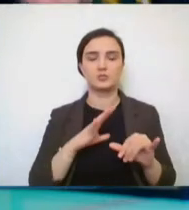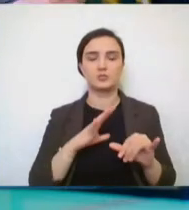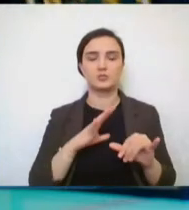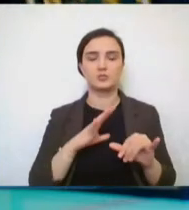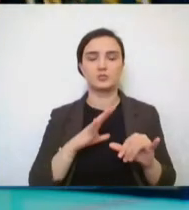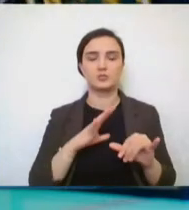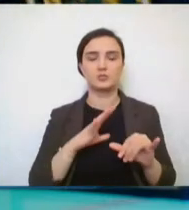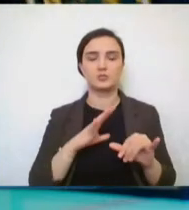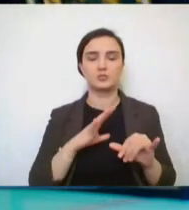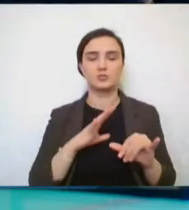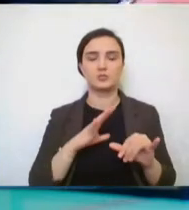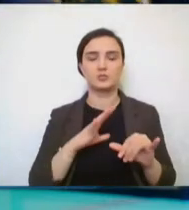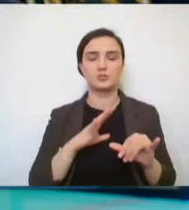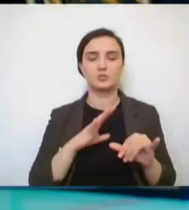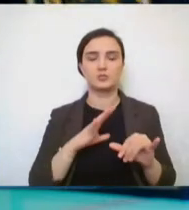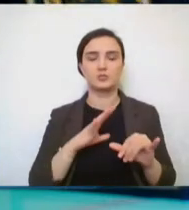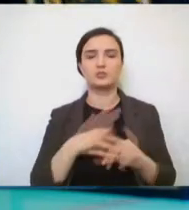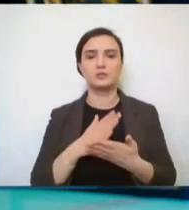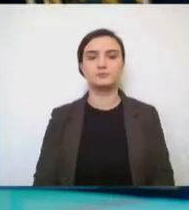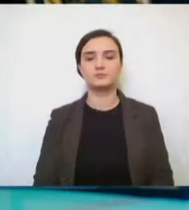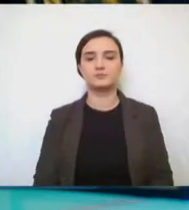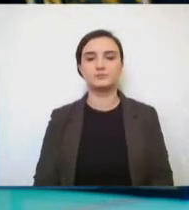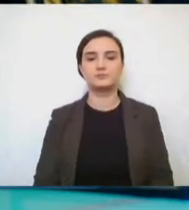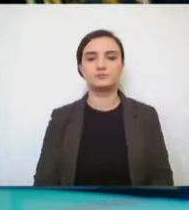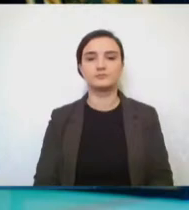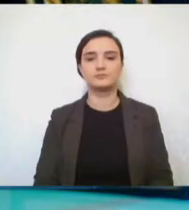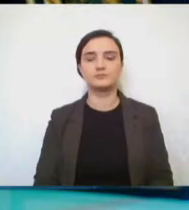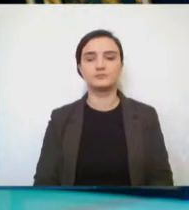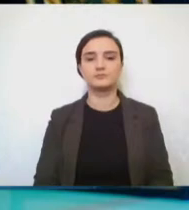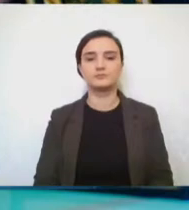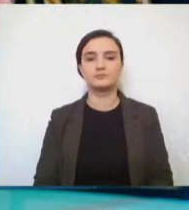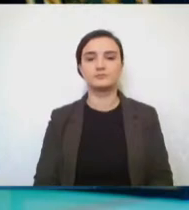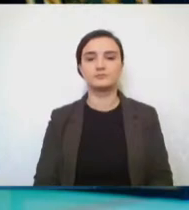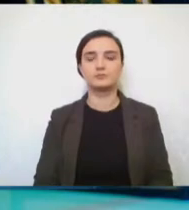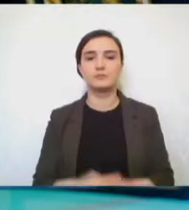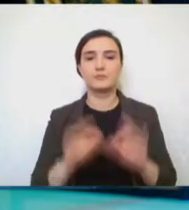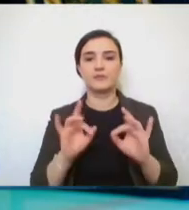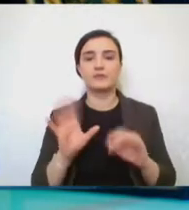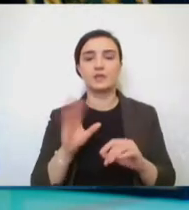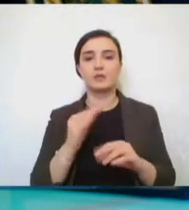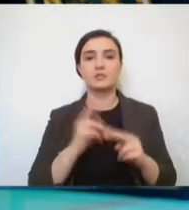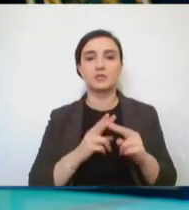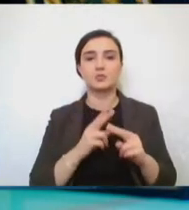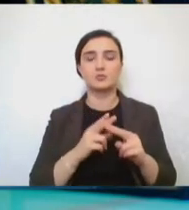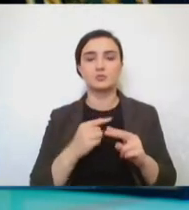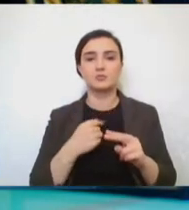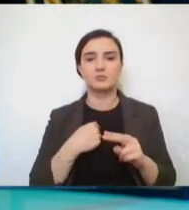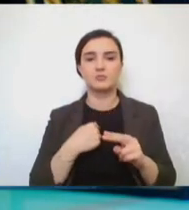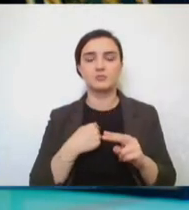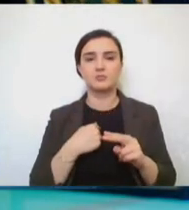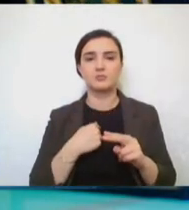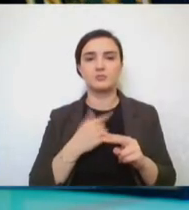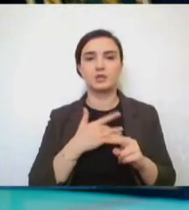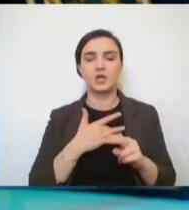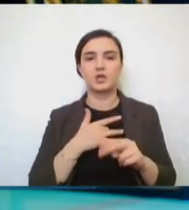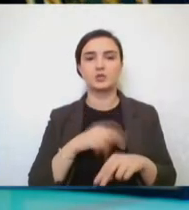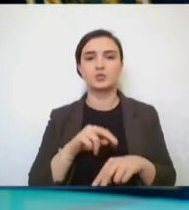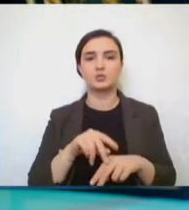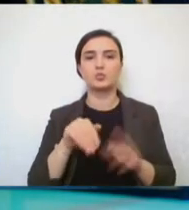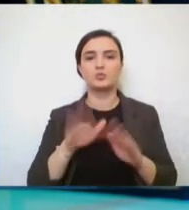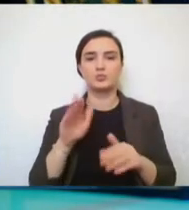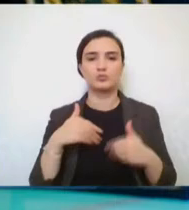გადიდებული, როგორ არის გადიდებული ეს ტკივილები, რომელიც მას აწუხებს. ანუ მე მას უჩერდი კარდიოლოგთან უფრო დეტალური კონსულტაცია გაიაროს,